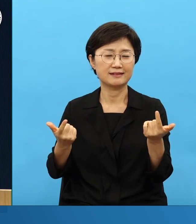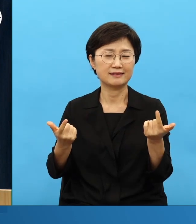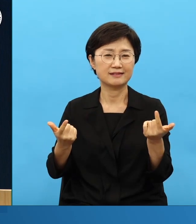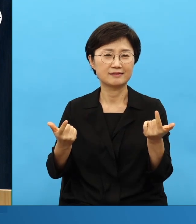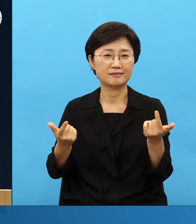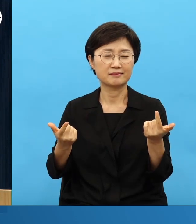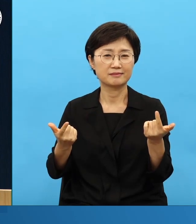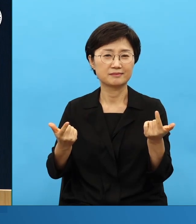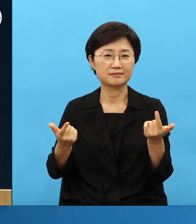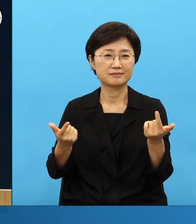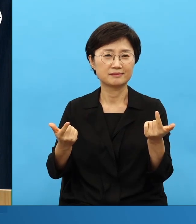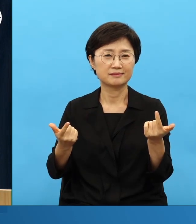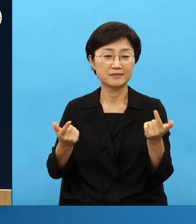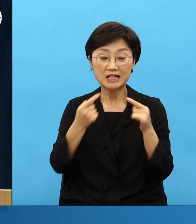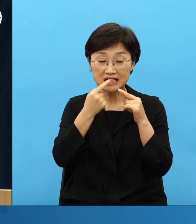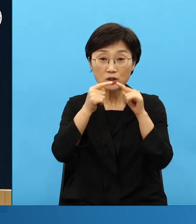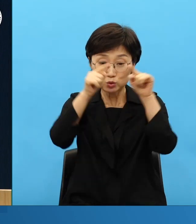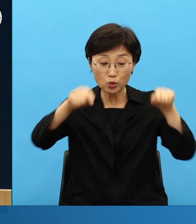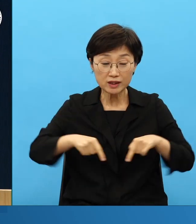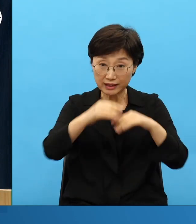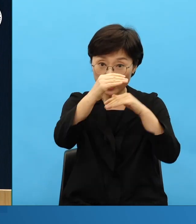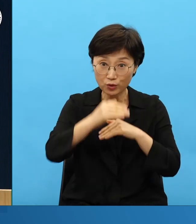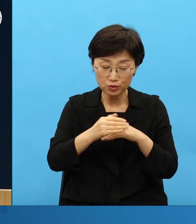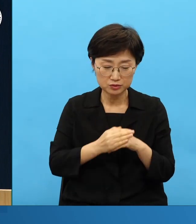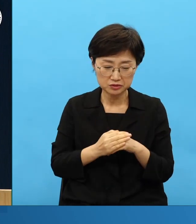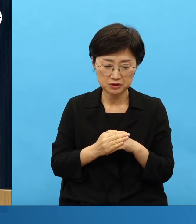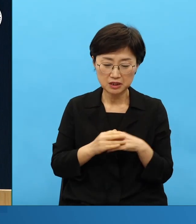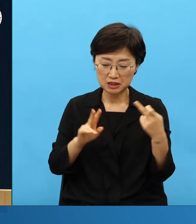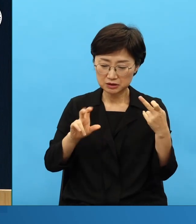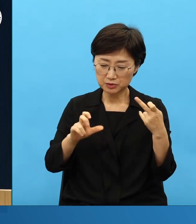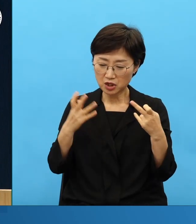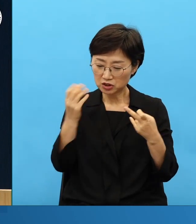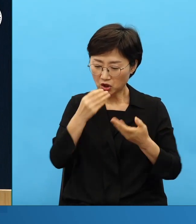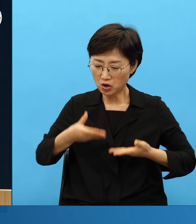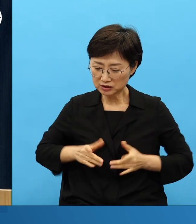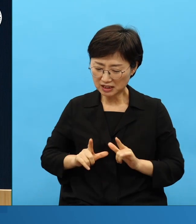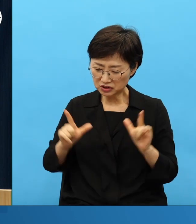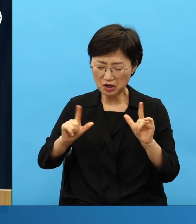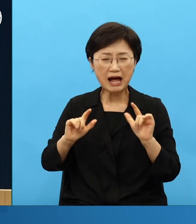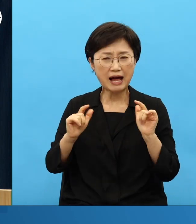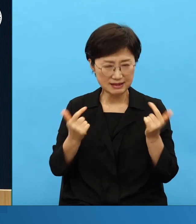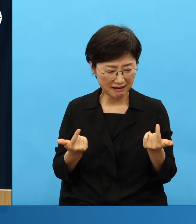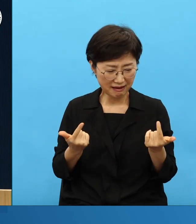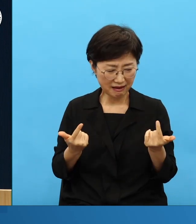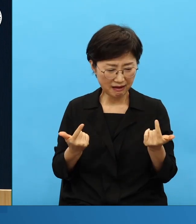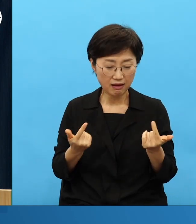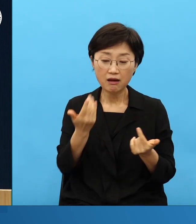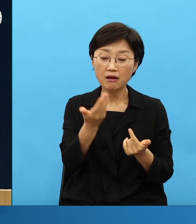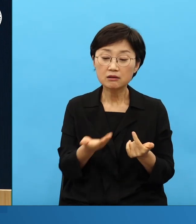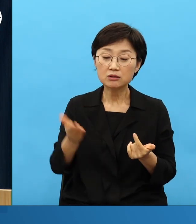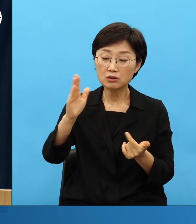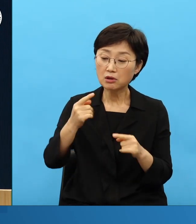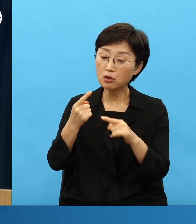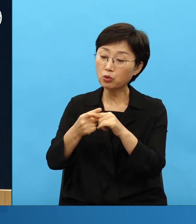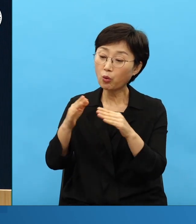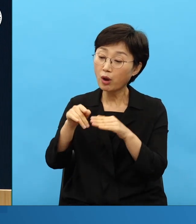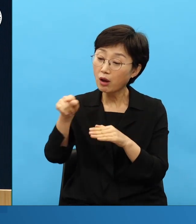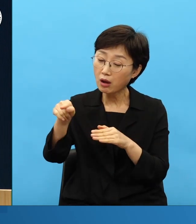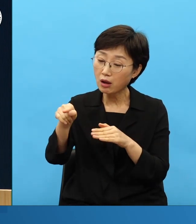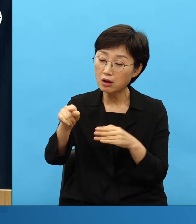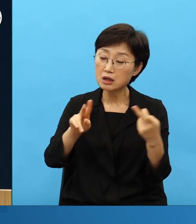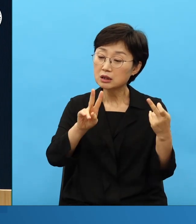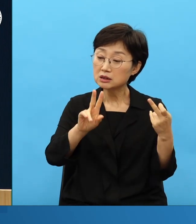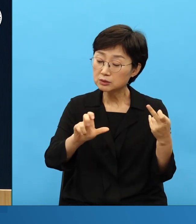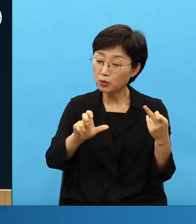said, December 25th is not Christmas. 왜 교회가 12월 25일을 성탄절이라고 하느냐? Then why